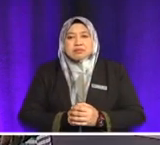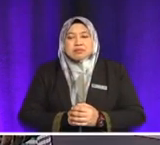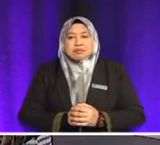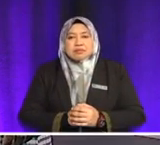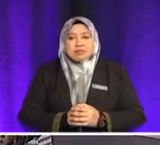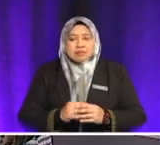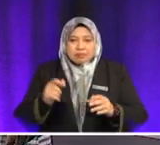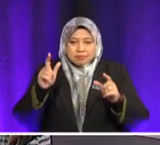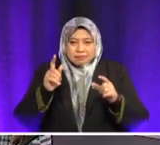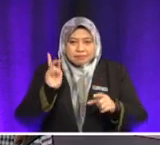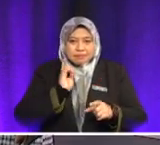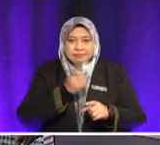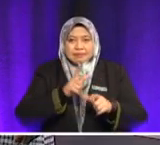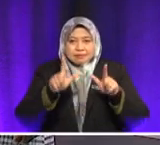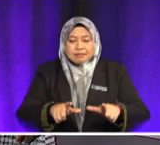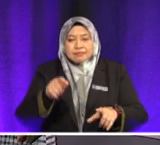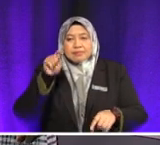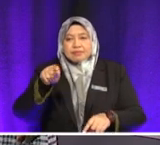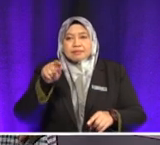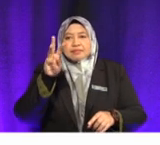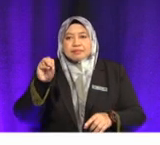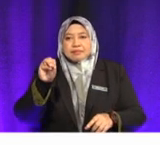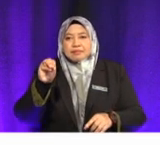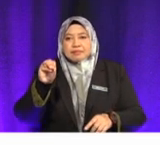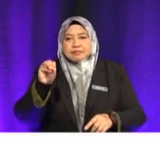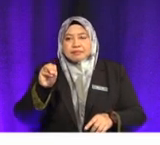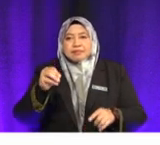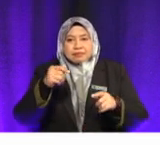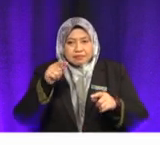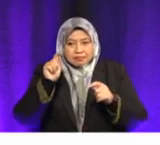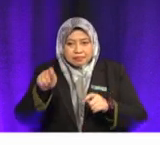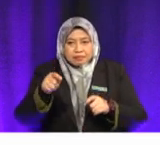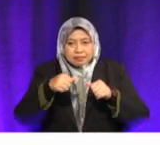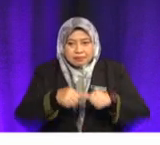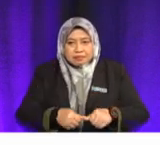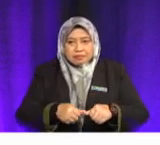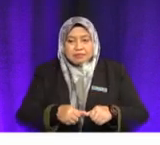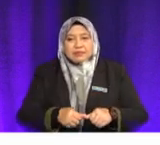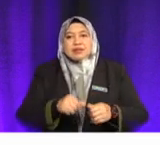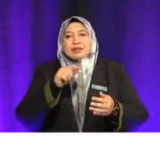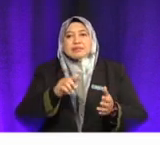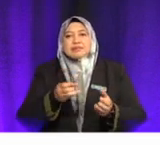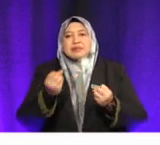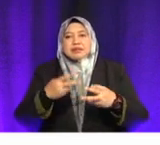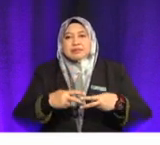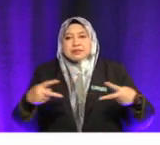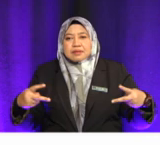kita letak dulu titik M ya titik tetap oke jarak tadi Bapak